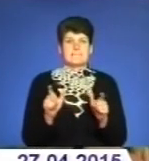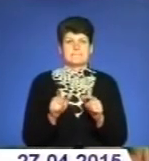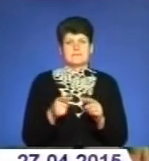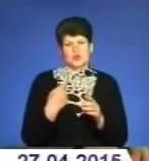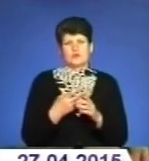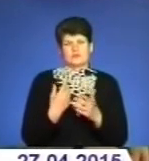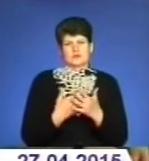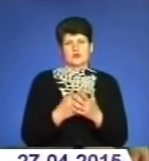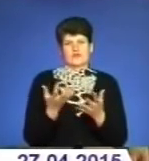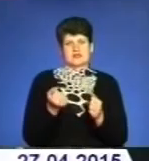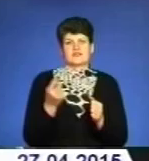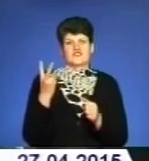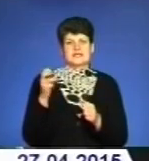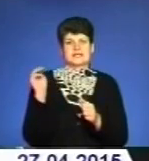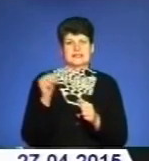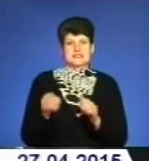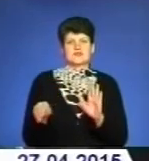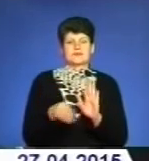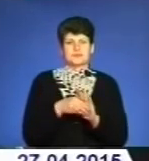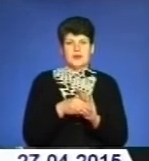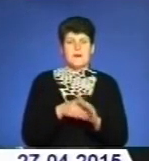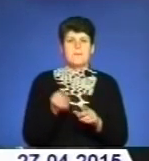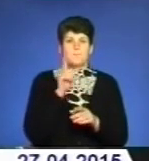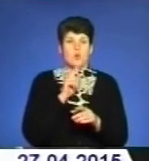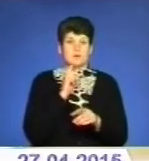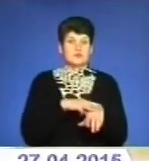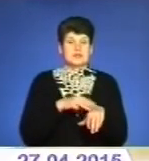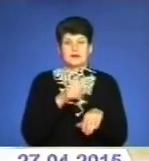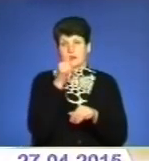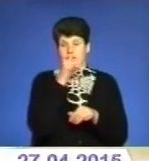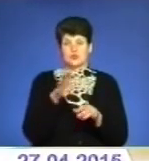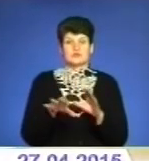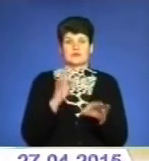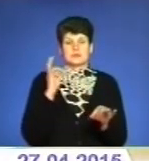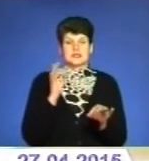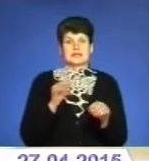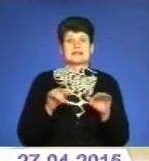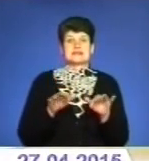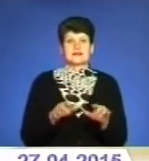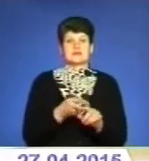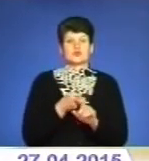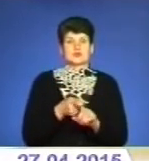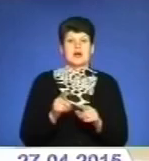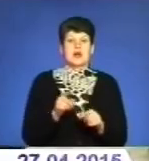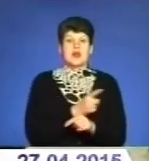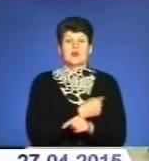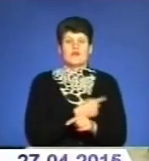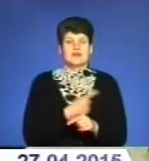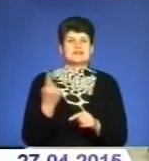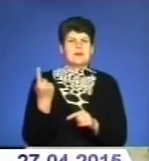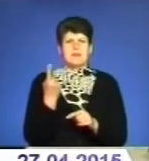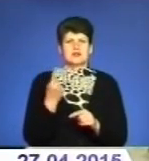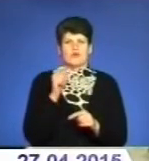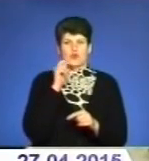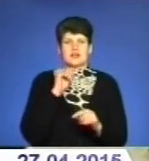200 тисяч гривень хабара. Поки правоохоронці не можуть обрати для нього запобіжний захід через лікування. Це перший в Україні такий